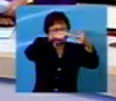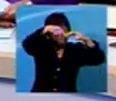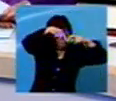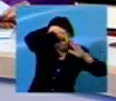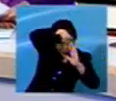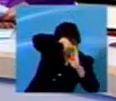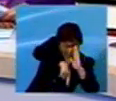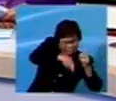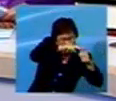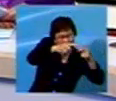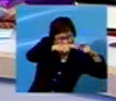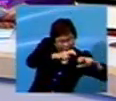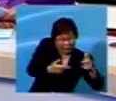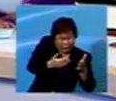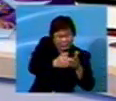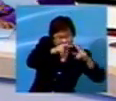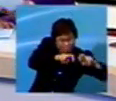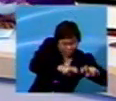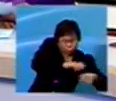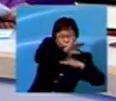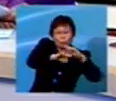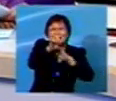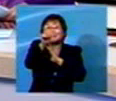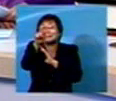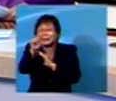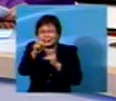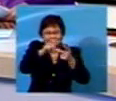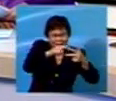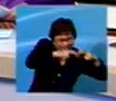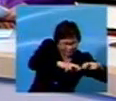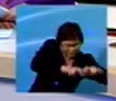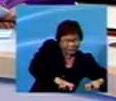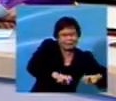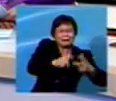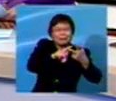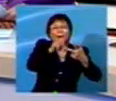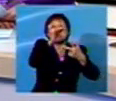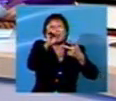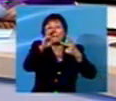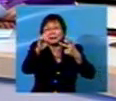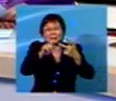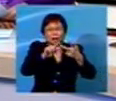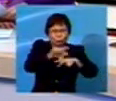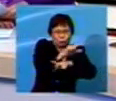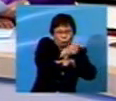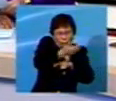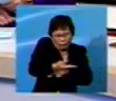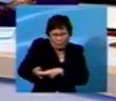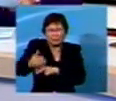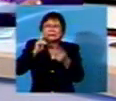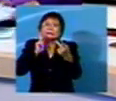kan iaitu analisis semula semua data kaji selidik batietrik serta penggunaan kelengkapan